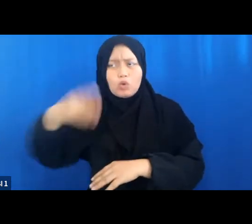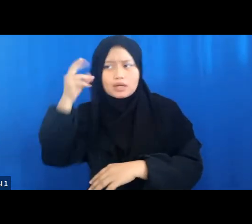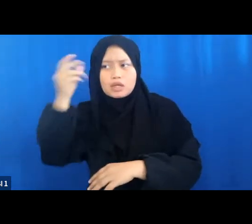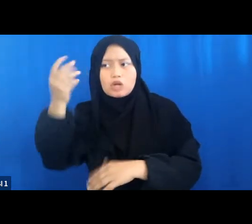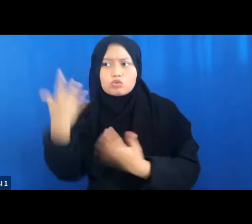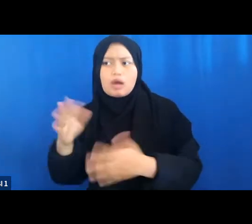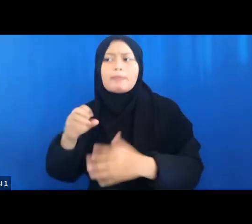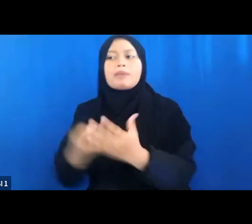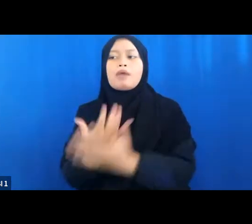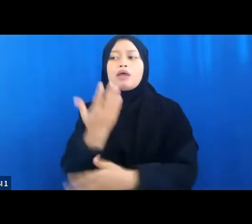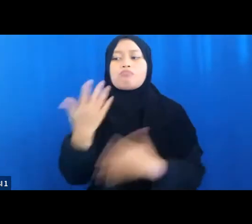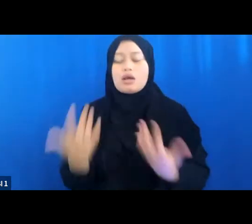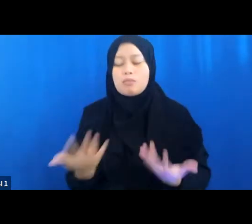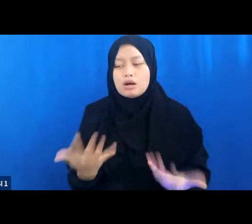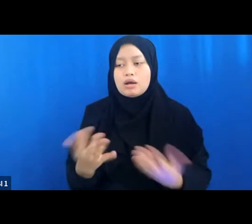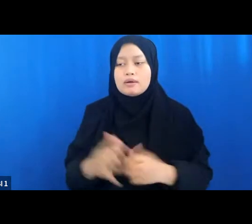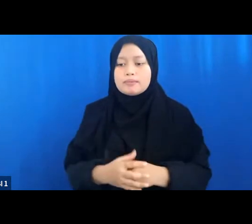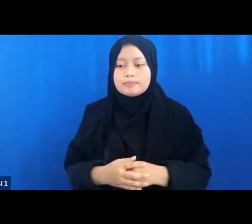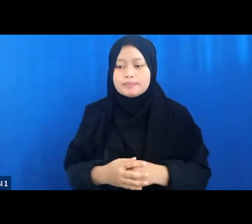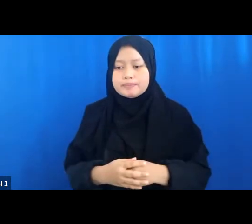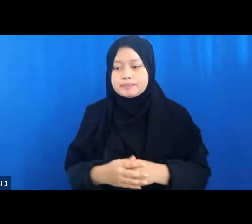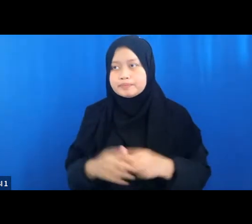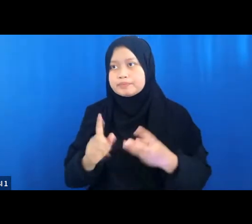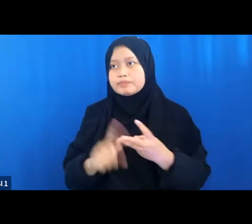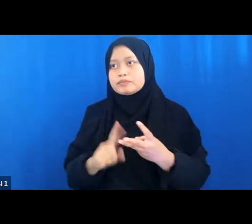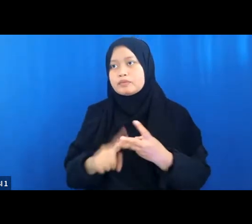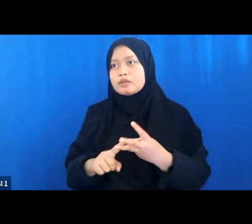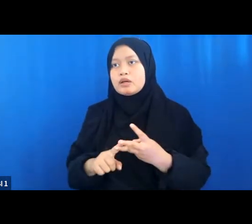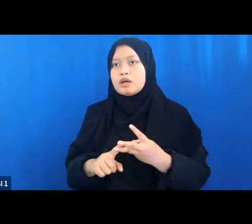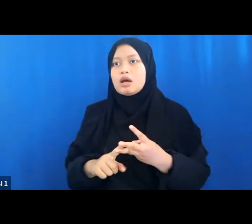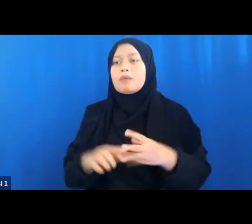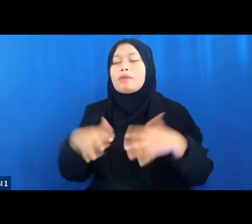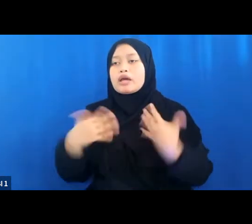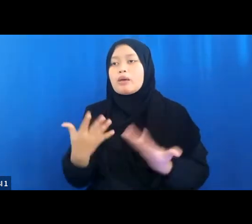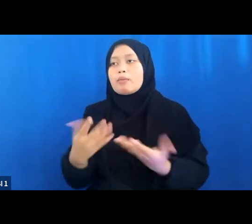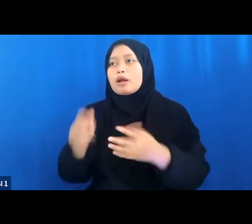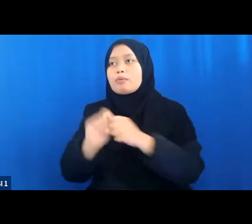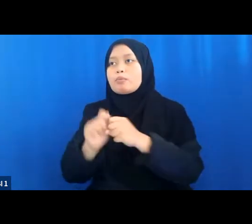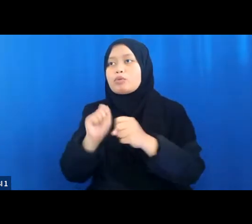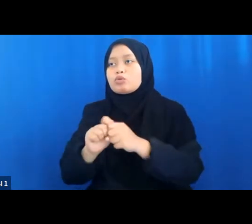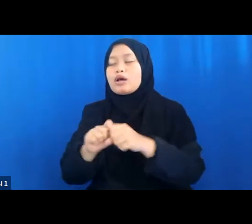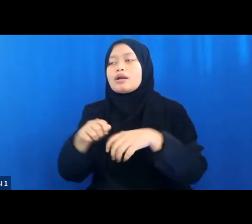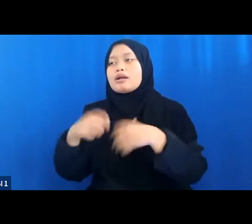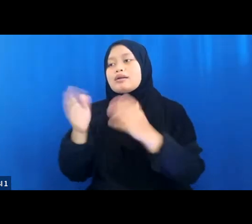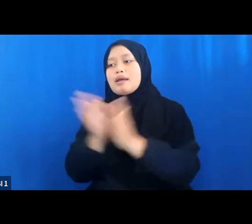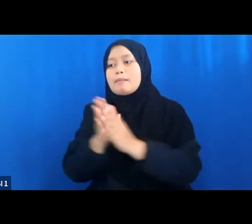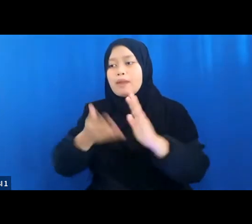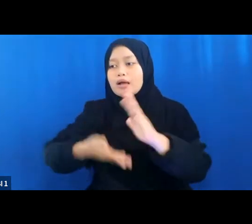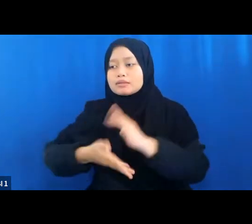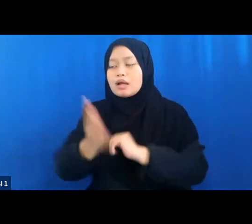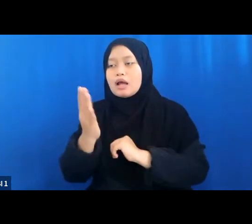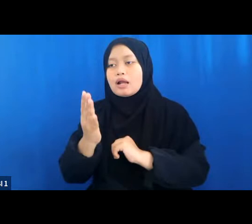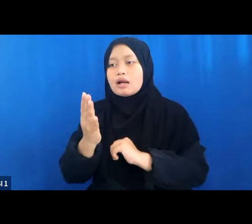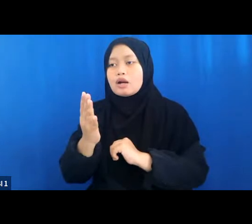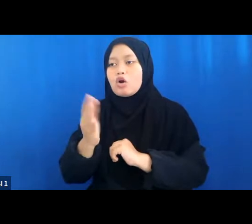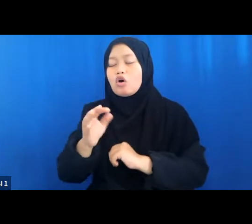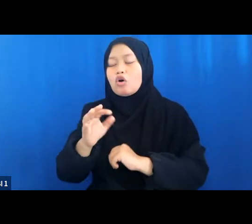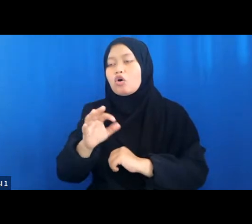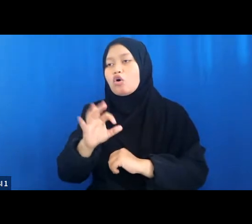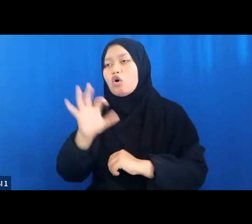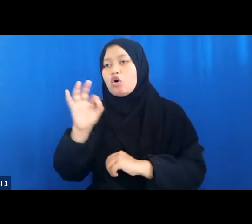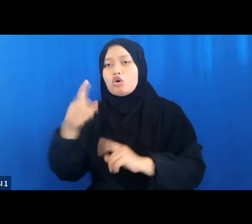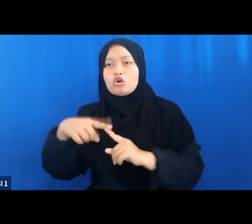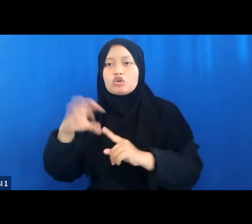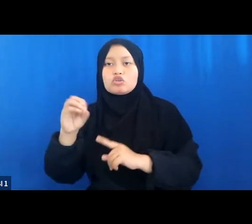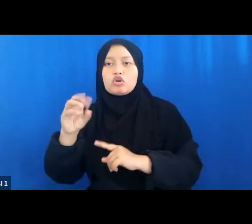Bruce kemudian Bagaimana pembentukan dan pelaksanaan sebuah otoritas perlindungan ya data